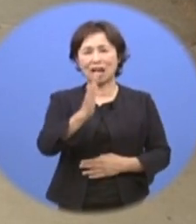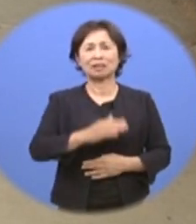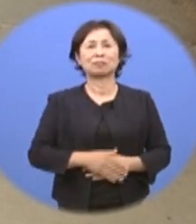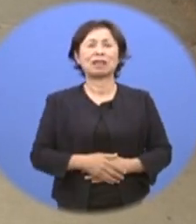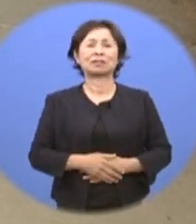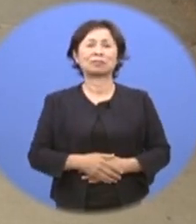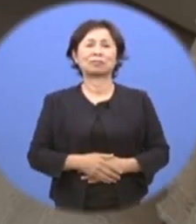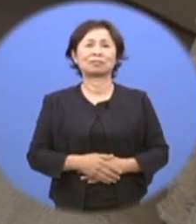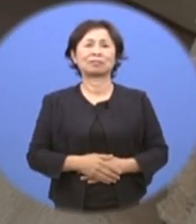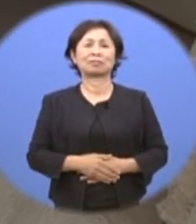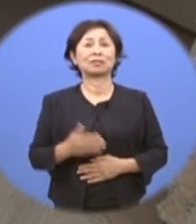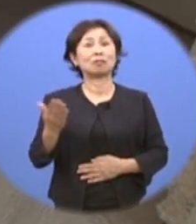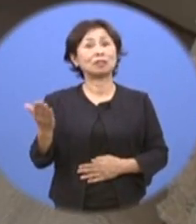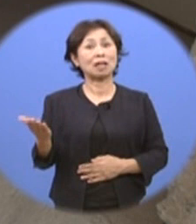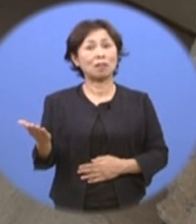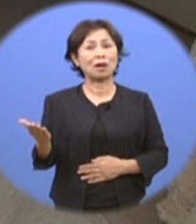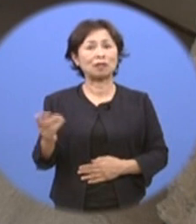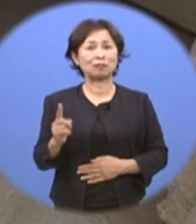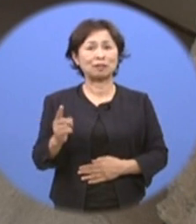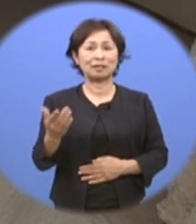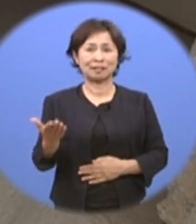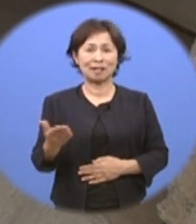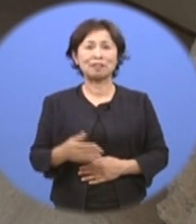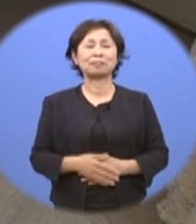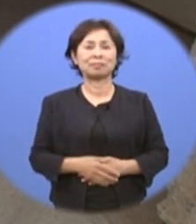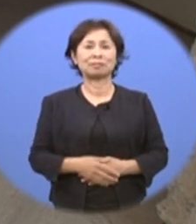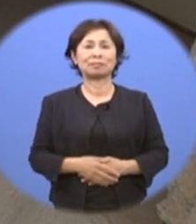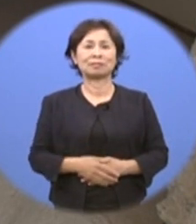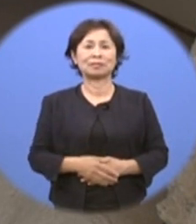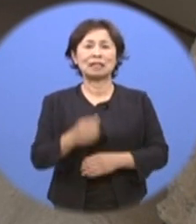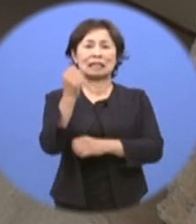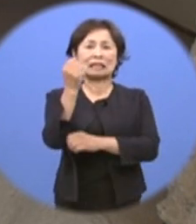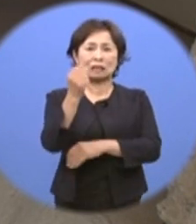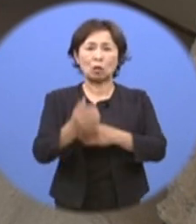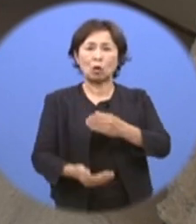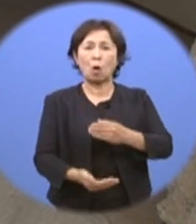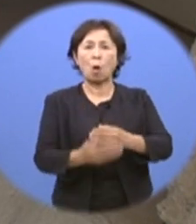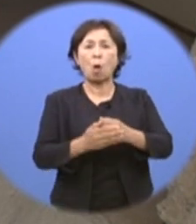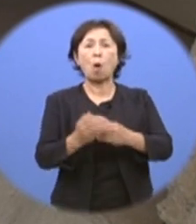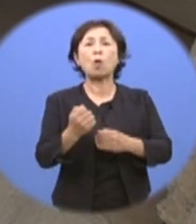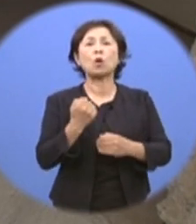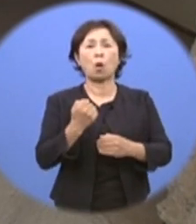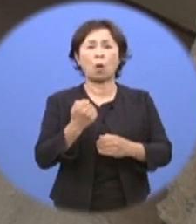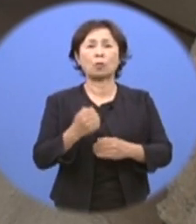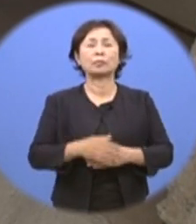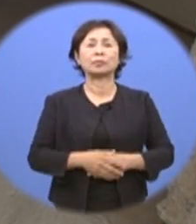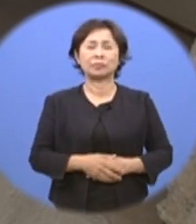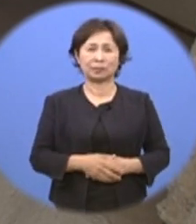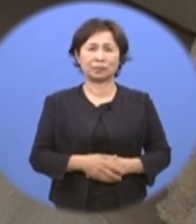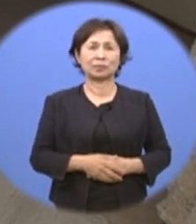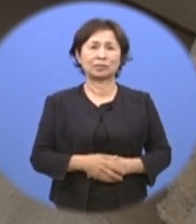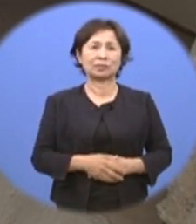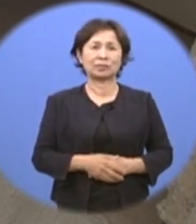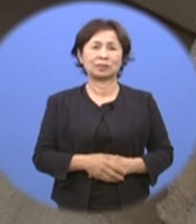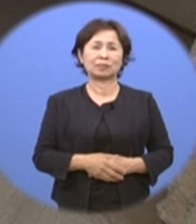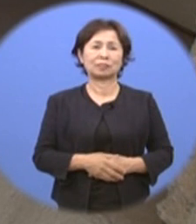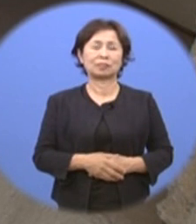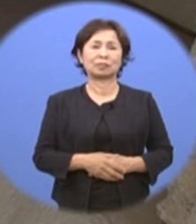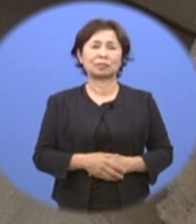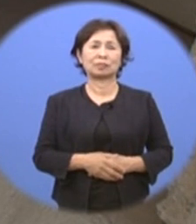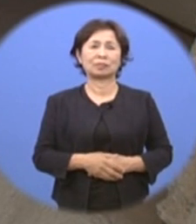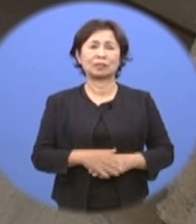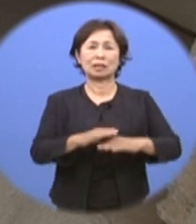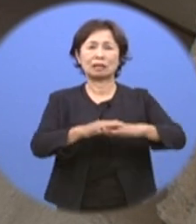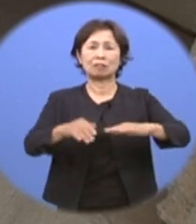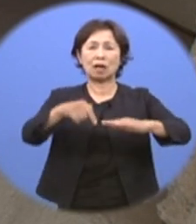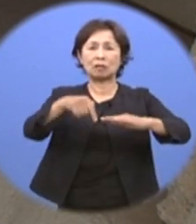か？ こちらはですね、基礎の補強を行っているところです。後に床下で